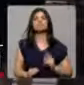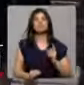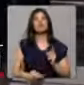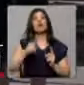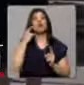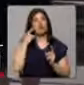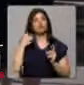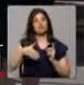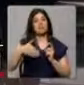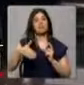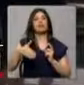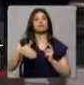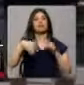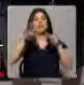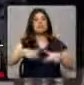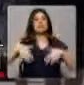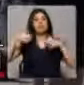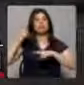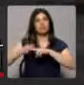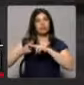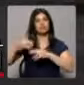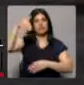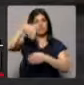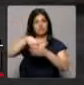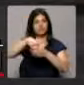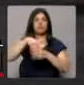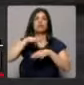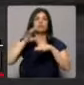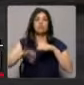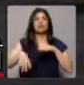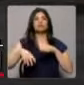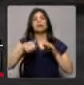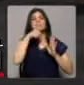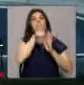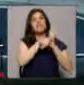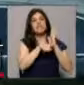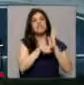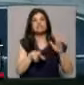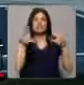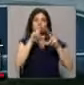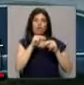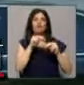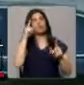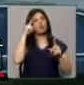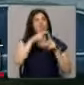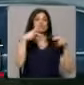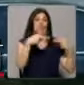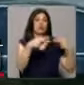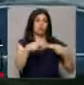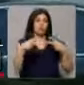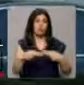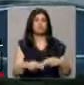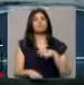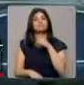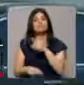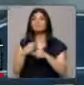Parlamento grego, de novas medidas de austeridade, vão iniciar-se as negociações do terceiro resgate, que o governo já disse